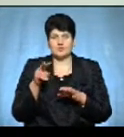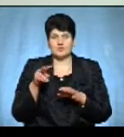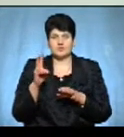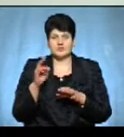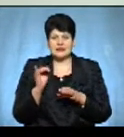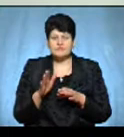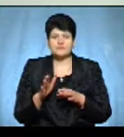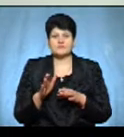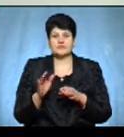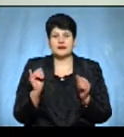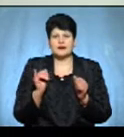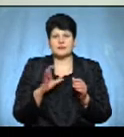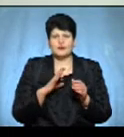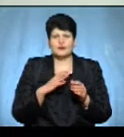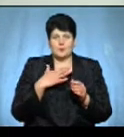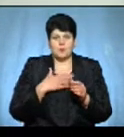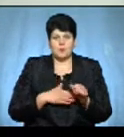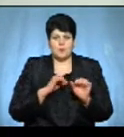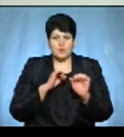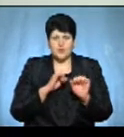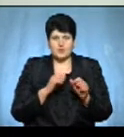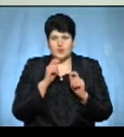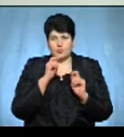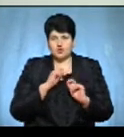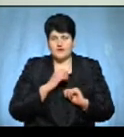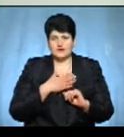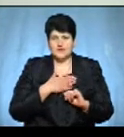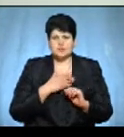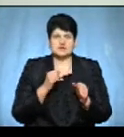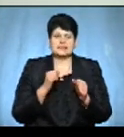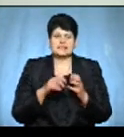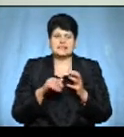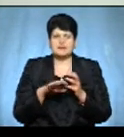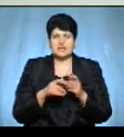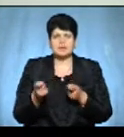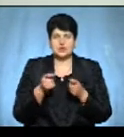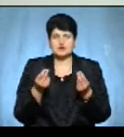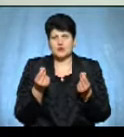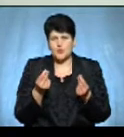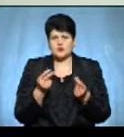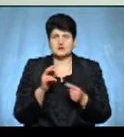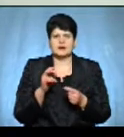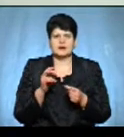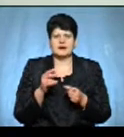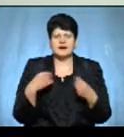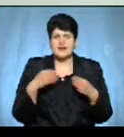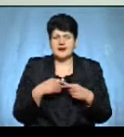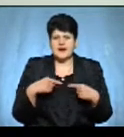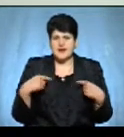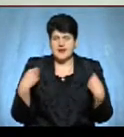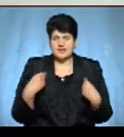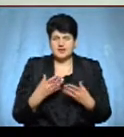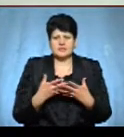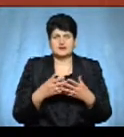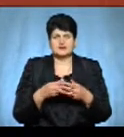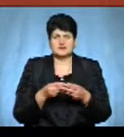не вийти з лав. І певний бронік, який нам подарували просто наші земляки, приносили там кошти, баф так само, речі, які зношувались